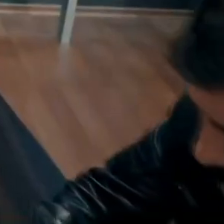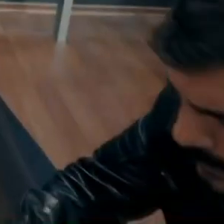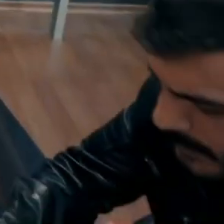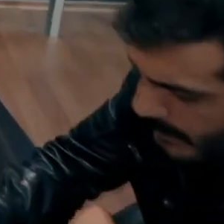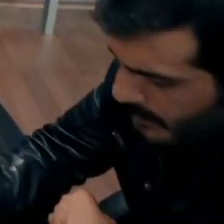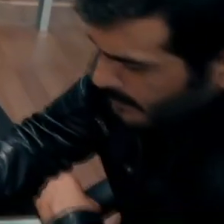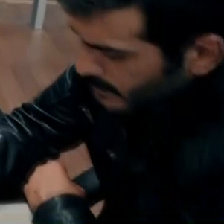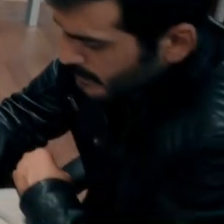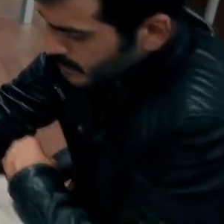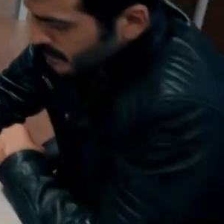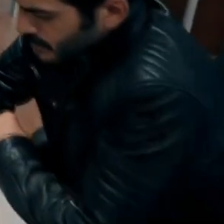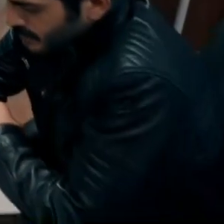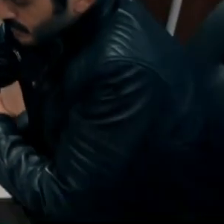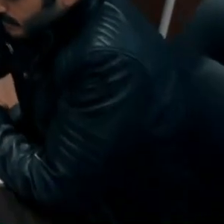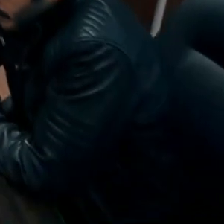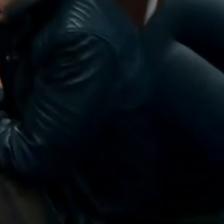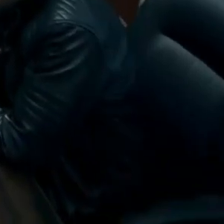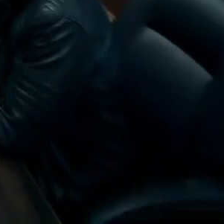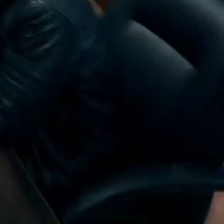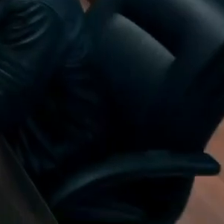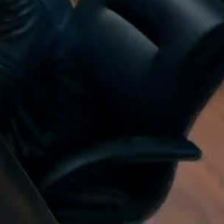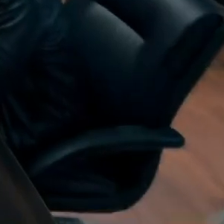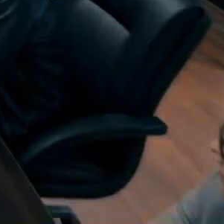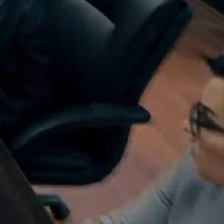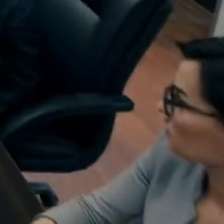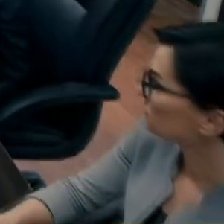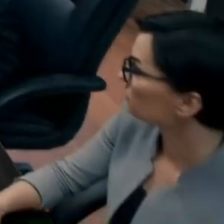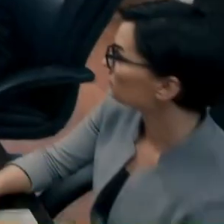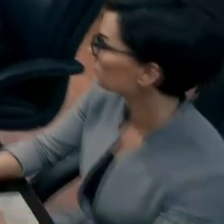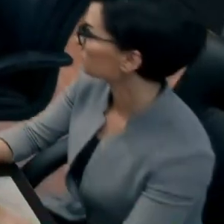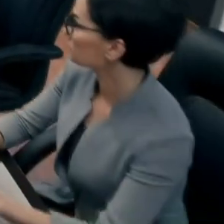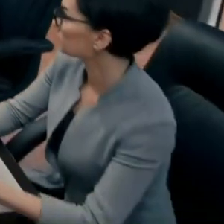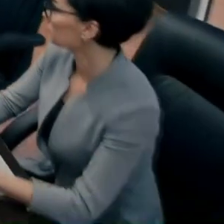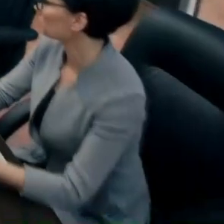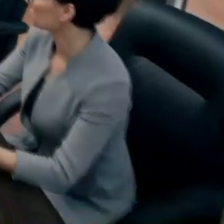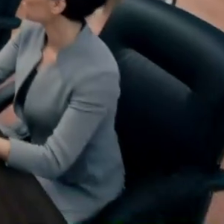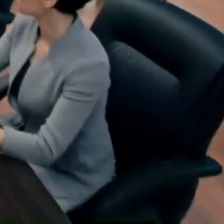Hamza, Murat, Ahmet ve Begüm toplantı odasındalar. Gökçe geldi.